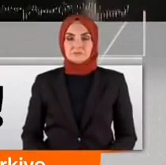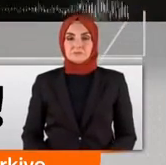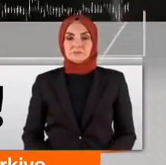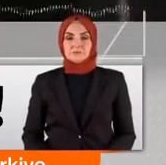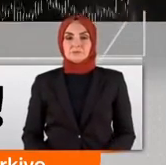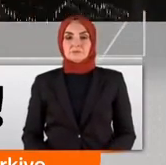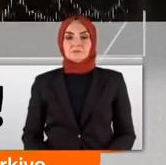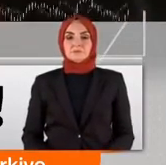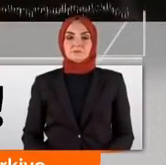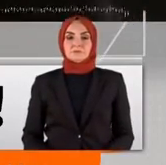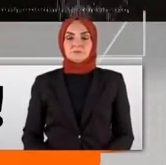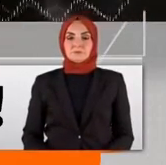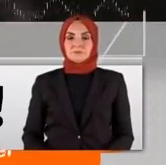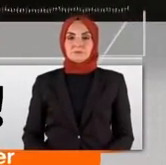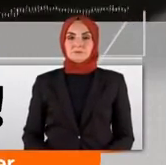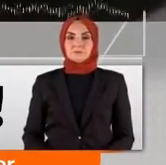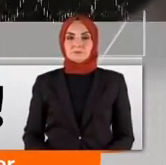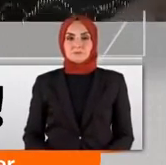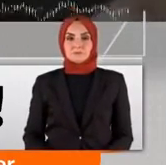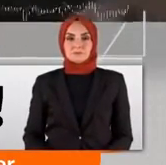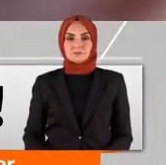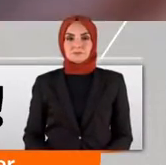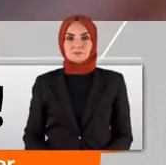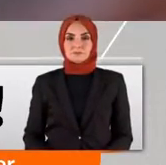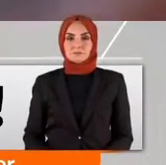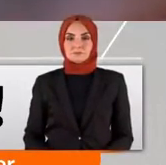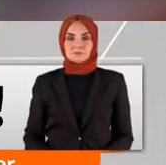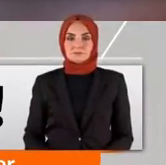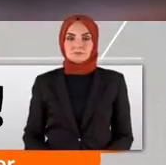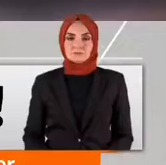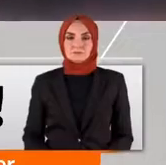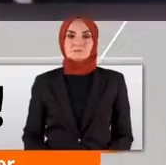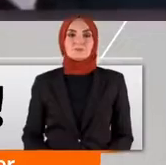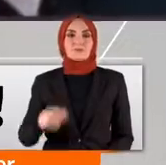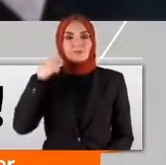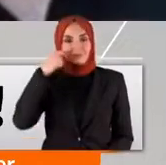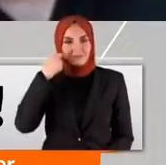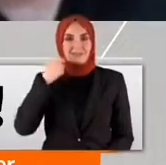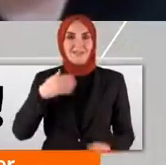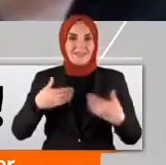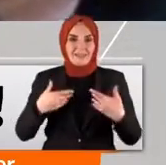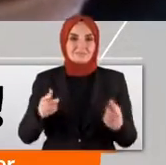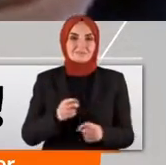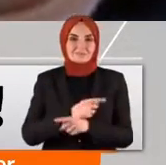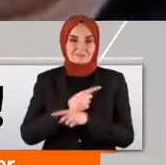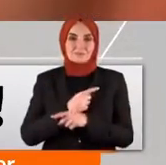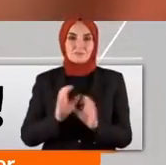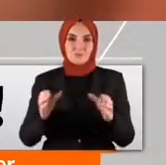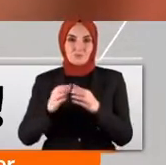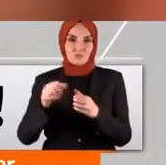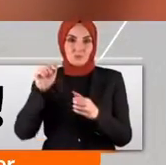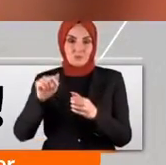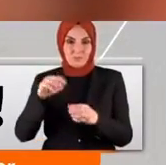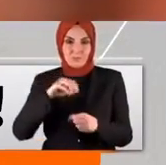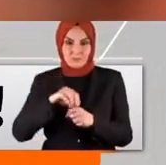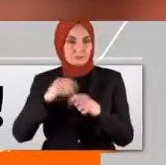çıkar yok. Burada bir iş bilen gibi hiçbir şey yoktu. Öyle ki magazin ve eğlence dünyası Erdal Acar'dan sorumluydu.